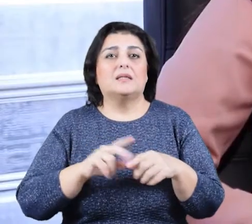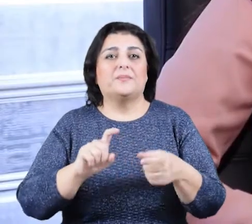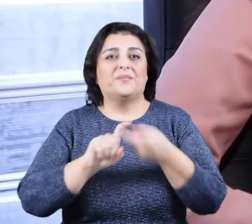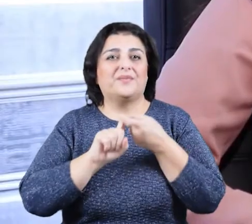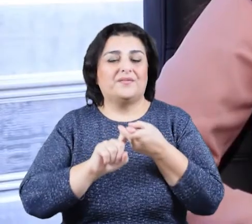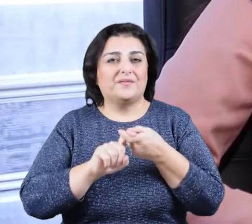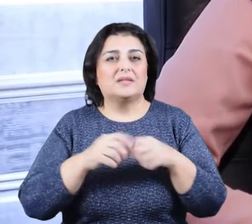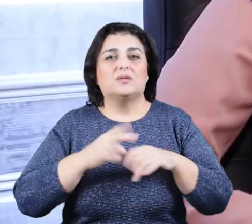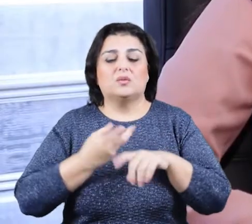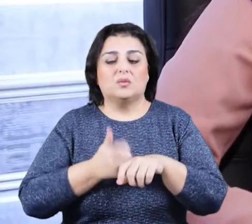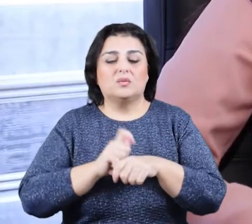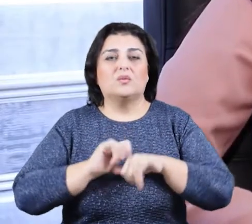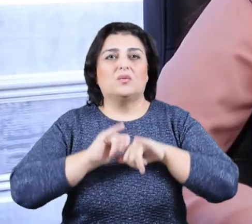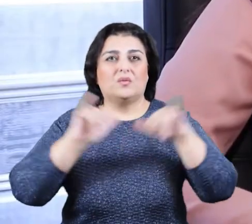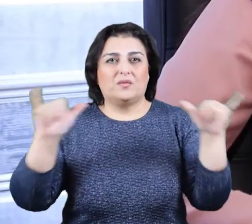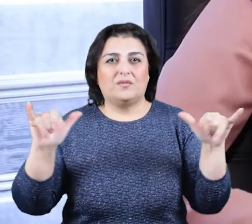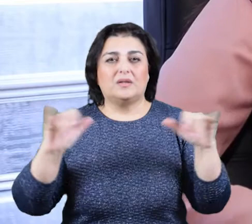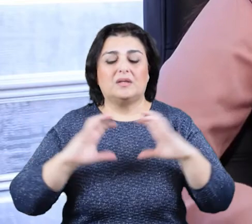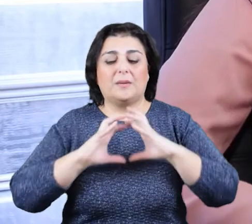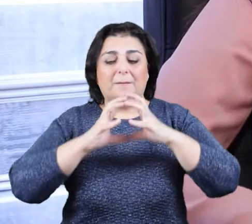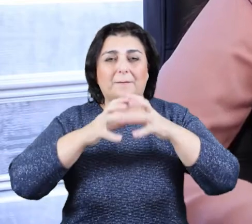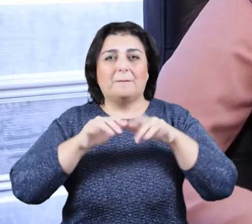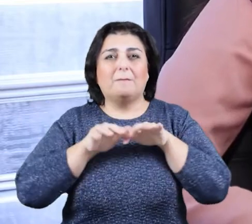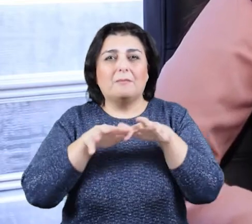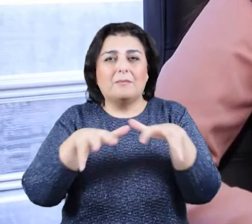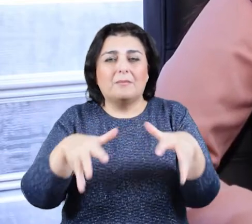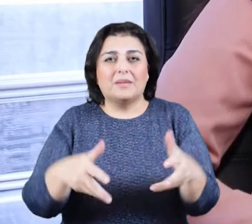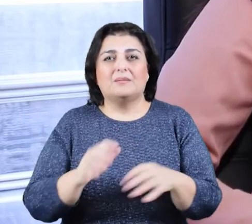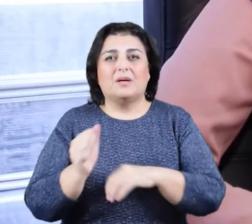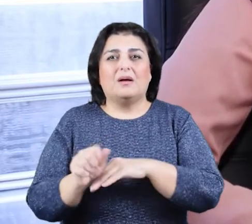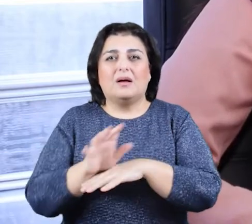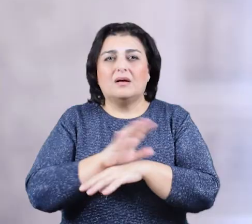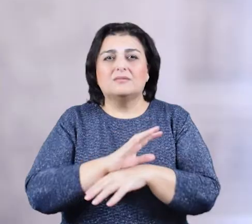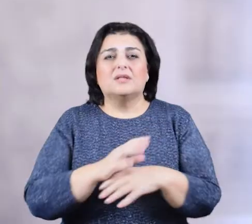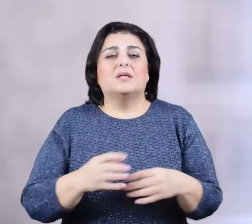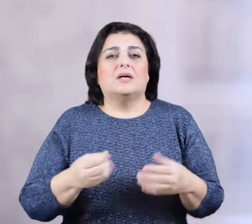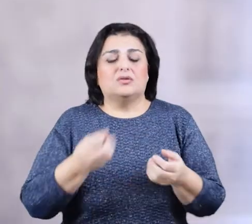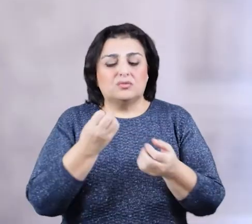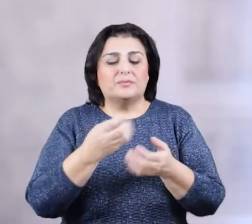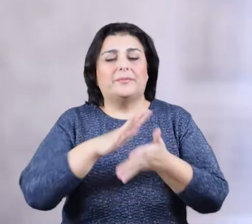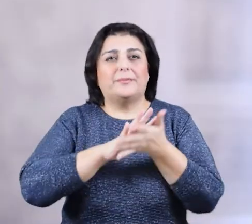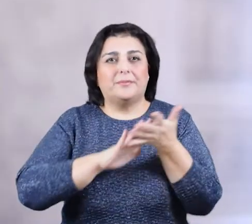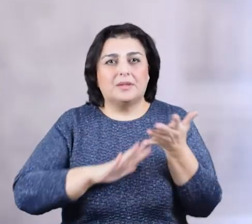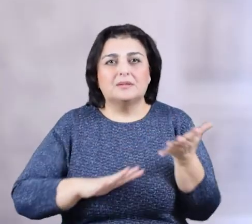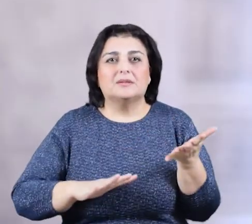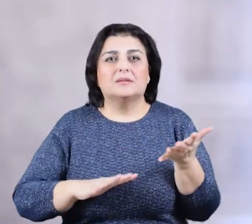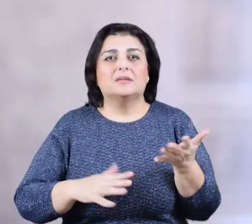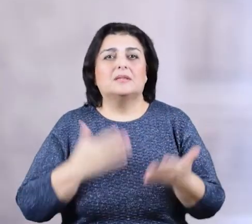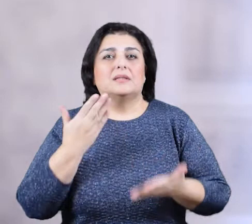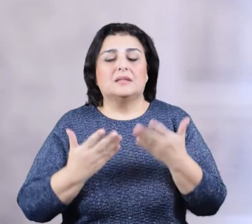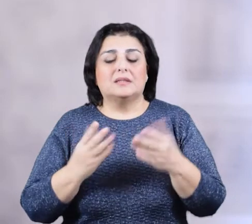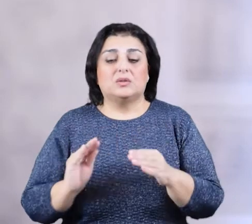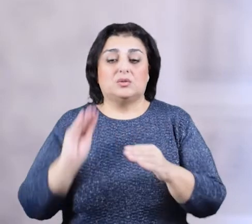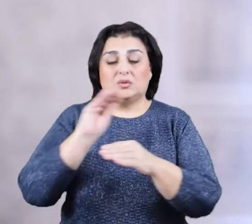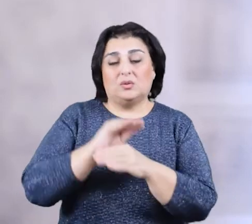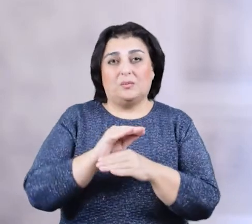zamanda koronavirus pandemiyasının hələ də davam etdiyi, hələ də dünyada tüğyan etdiyi bir dövrdə əlavə olaraq respirator infeksiyalar,